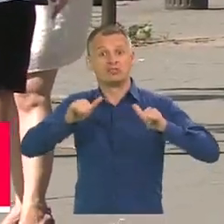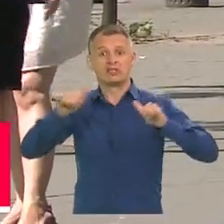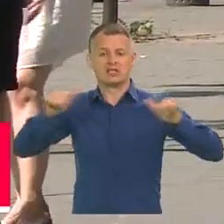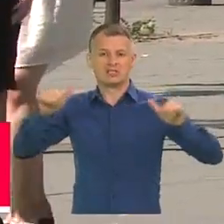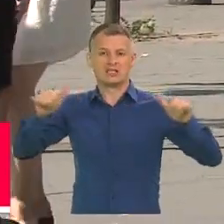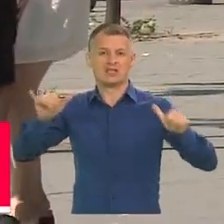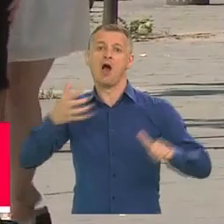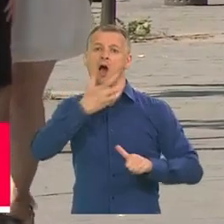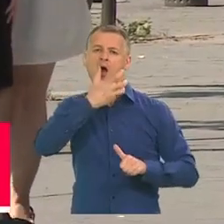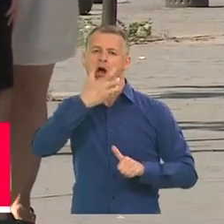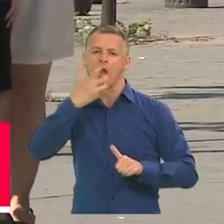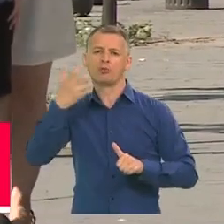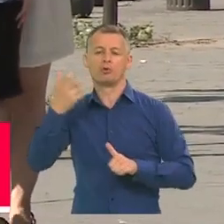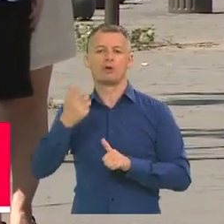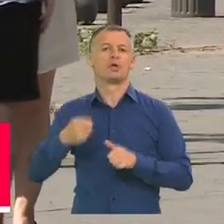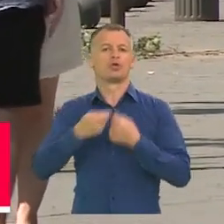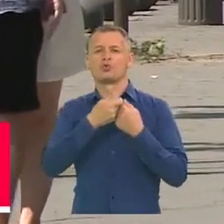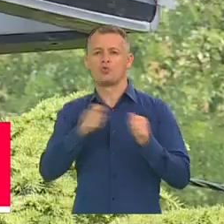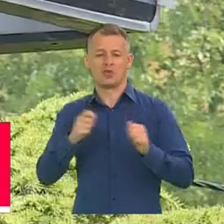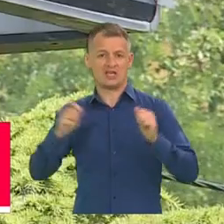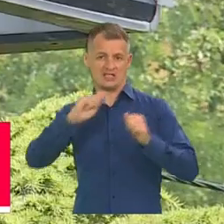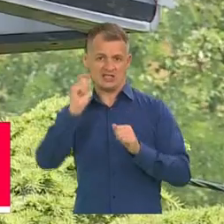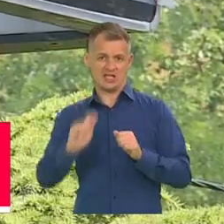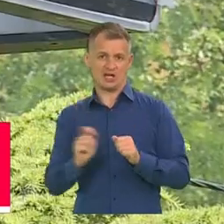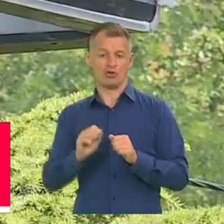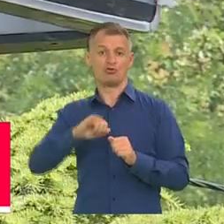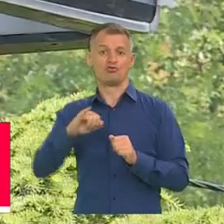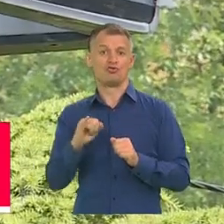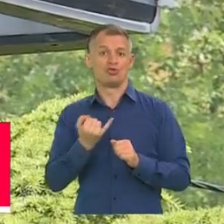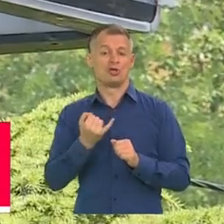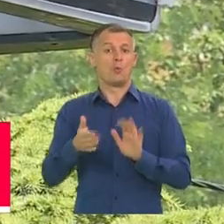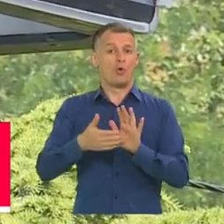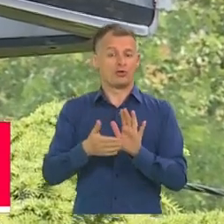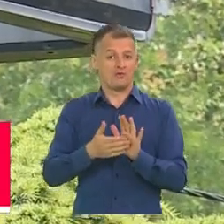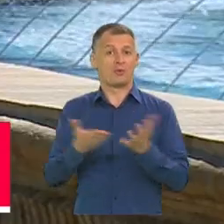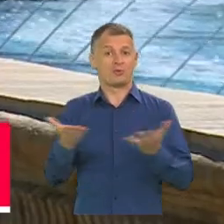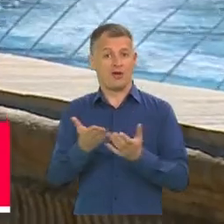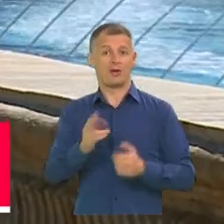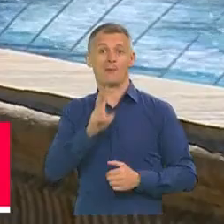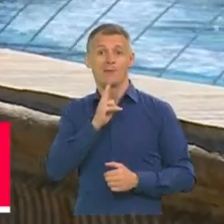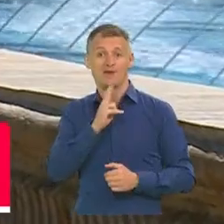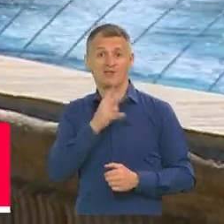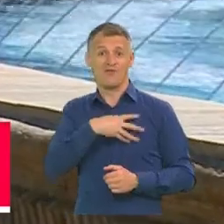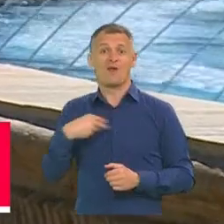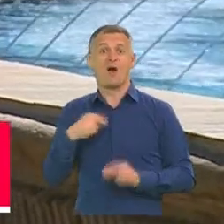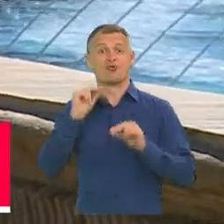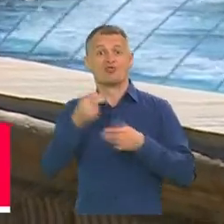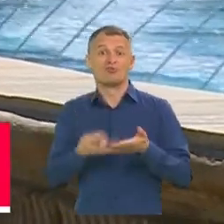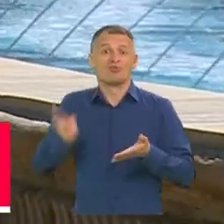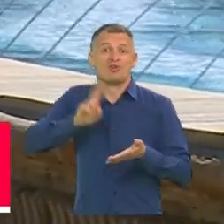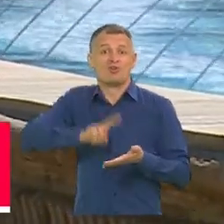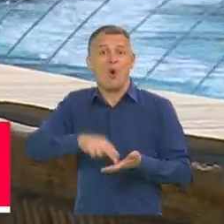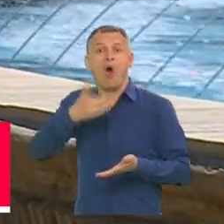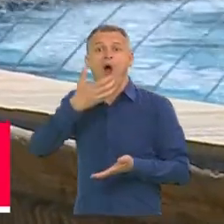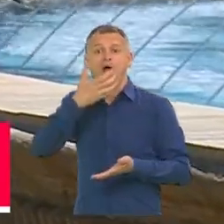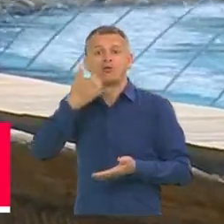tropical nord-african peste mare parte din țară și se va intensifica, motiv pentru care marți vremea devine din nou caniculară pe arii extinse